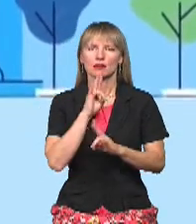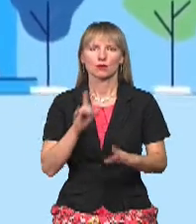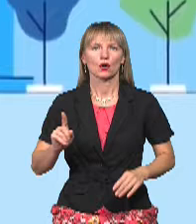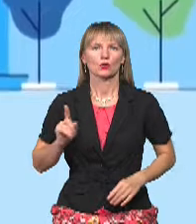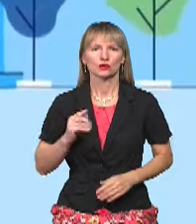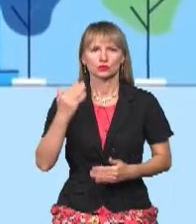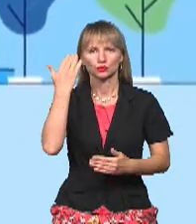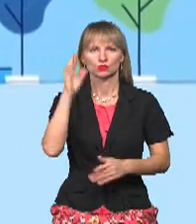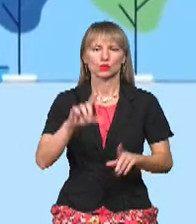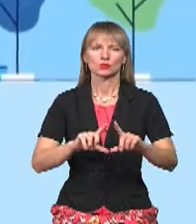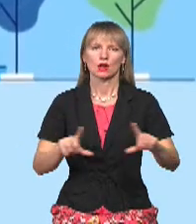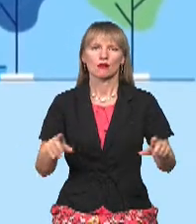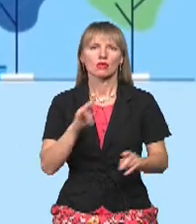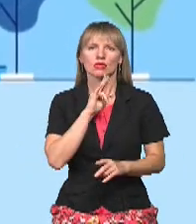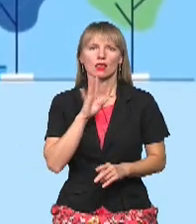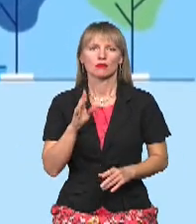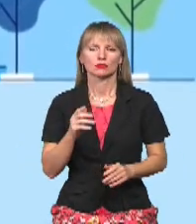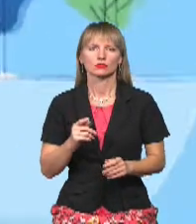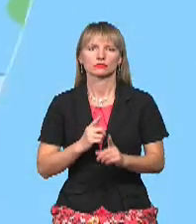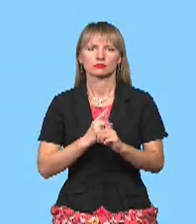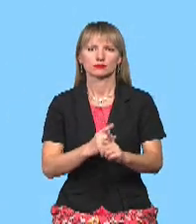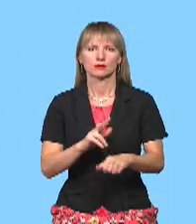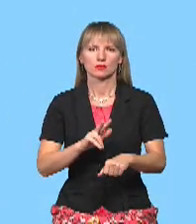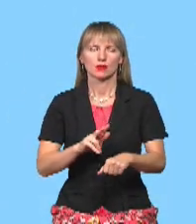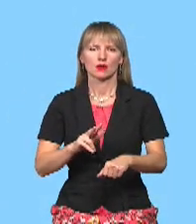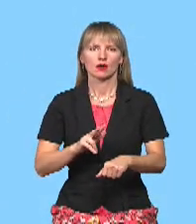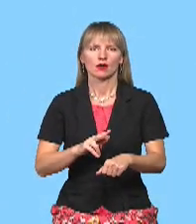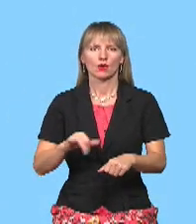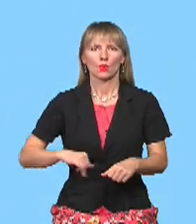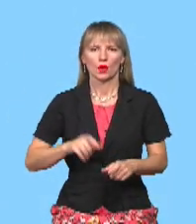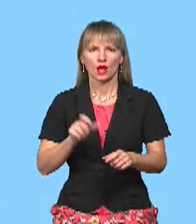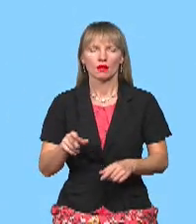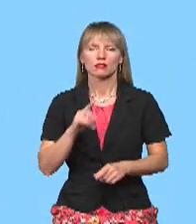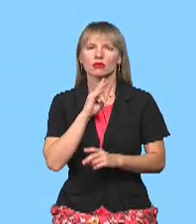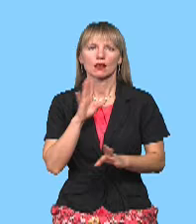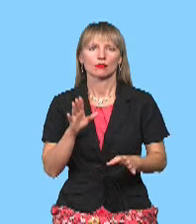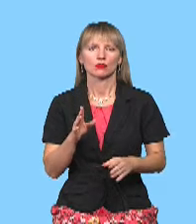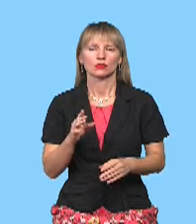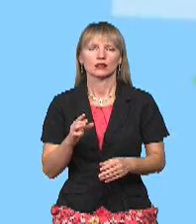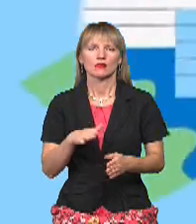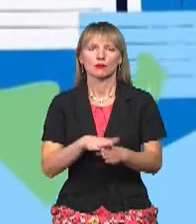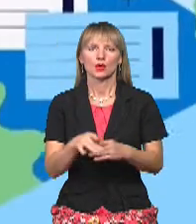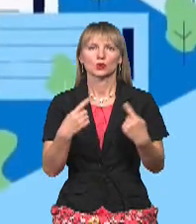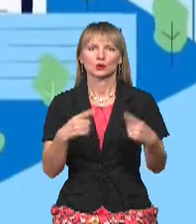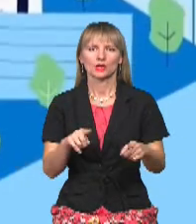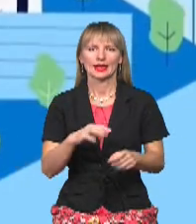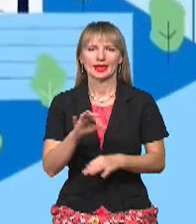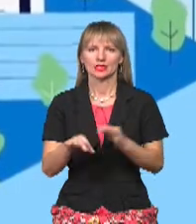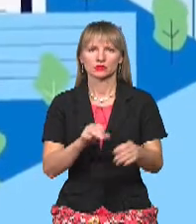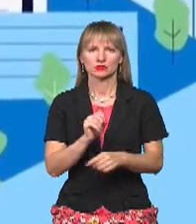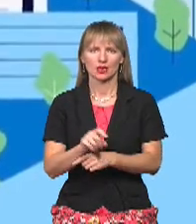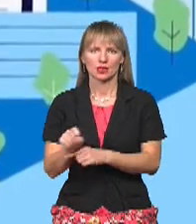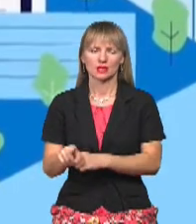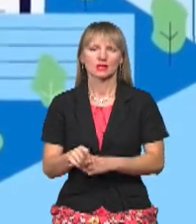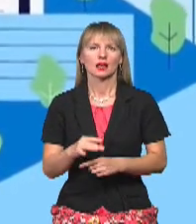охороняти сторонні установи, не буде конвоювати злочинців і не буде займатися тим, що не входить в його прямі обов'язки. І найголовніше –